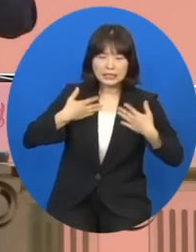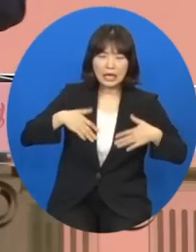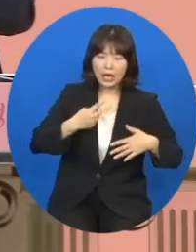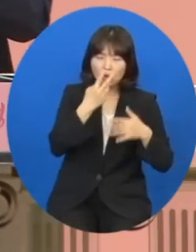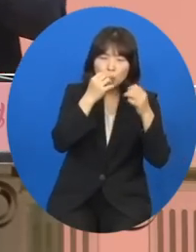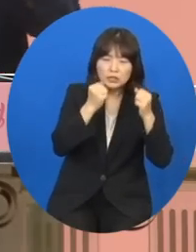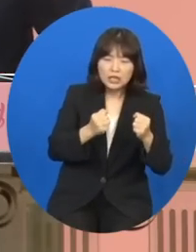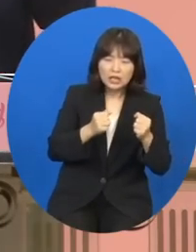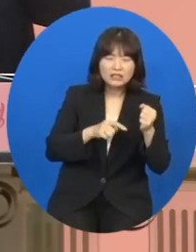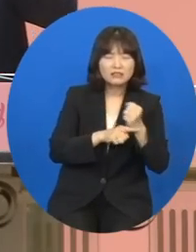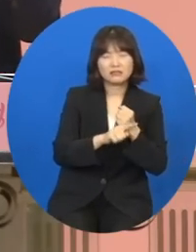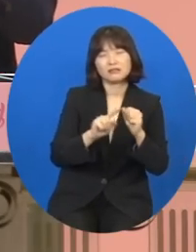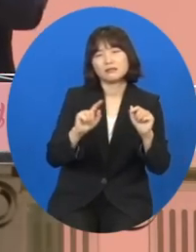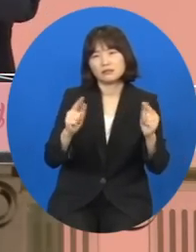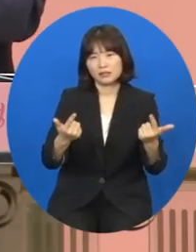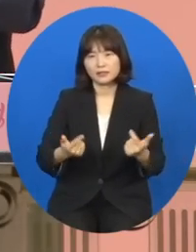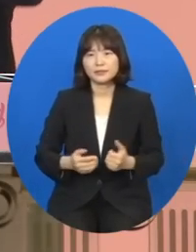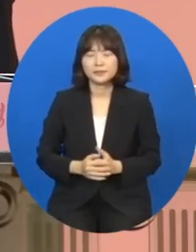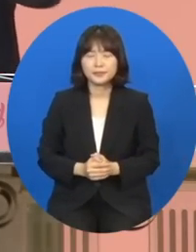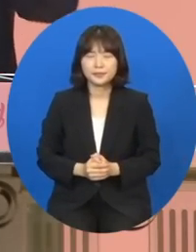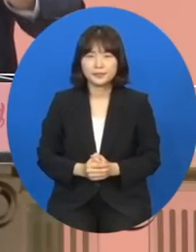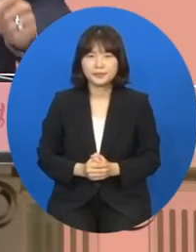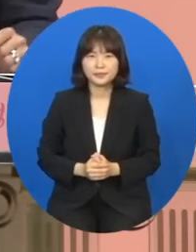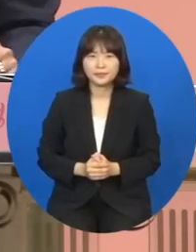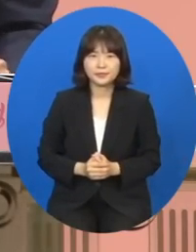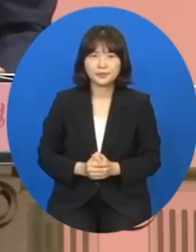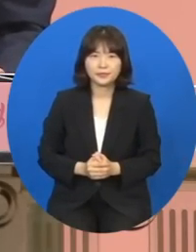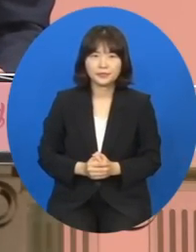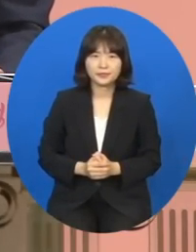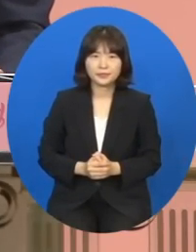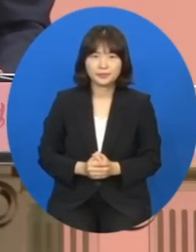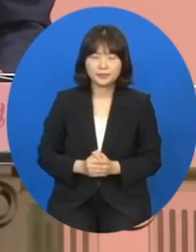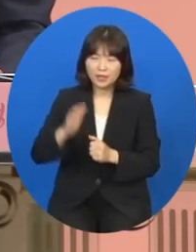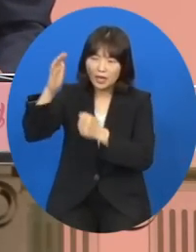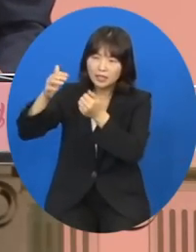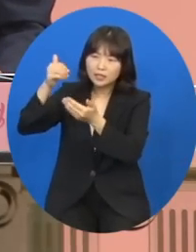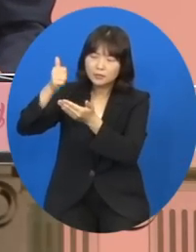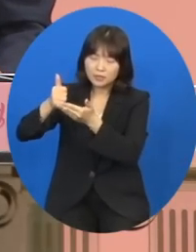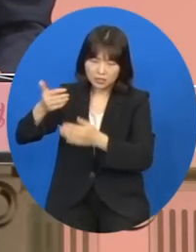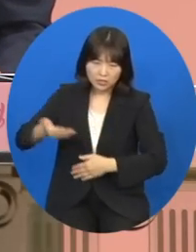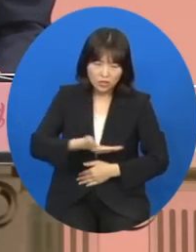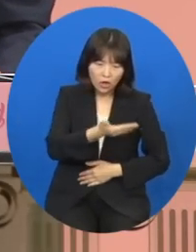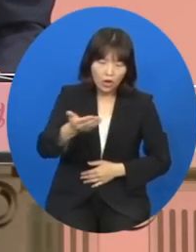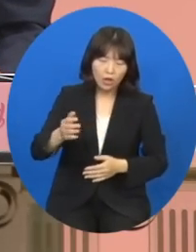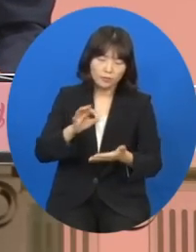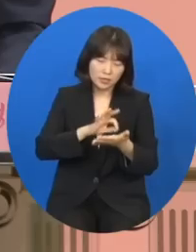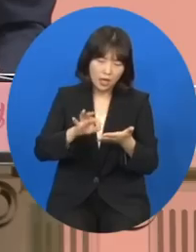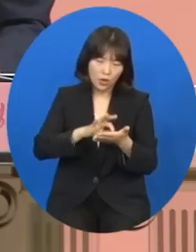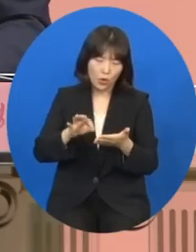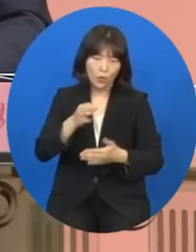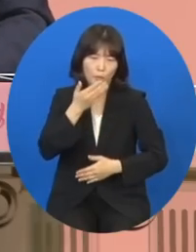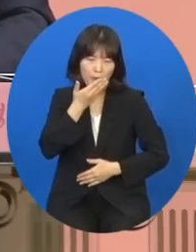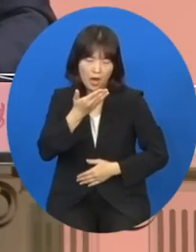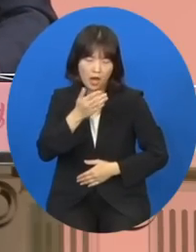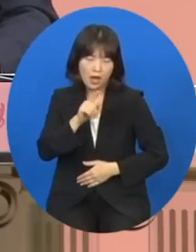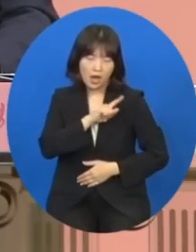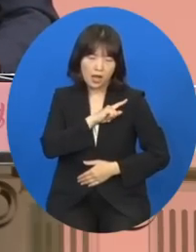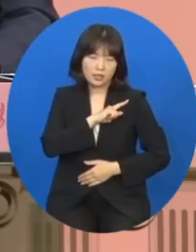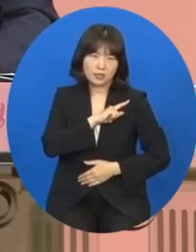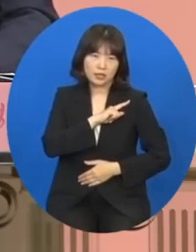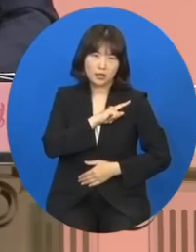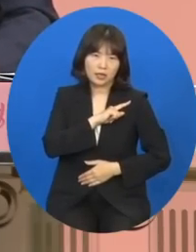띠옹 이외 될걸 캠 출루 비유 수유 이것은 하나님께서 여러분을 사용하실 수 있는 가장 유일한